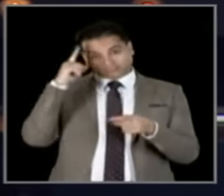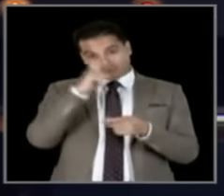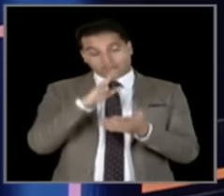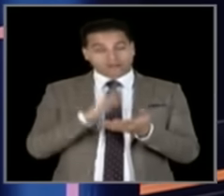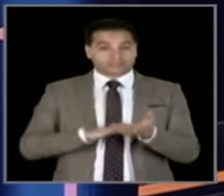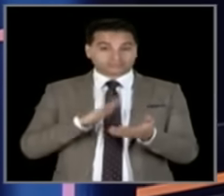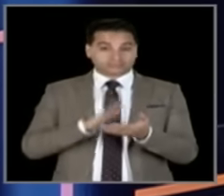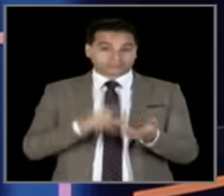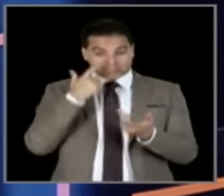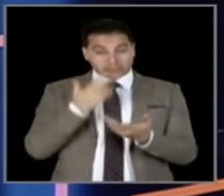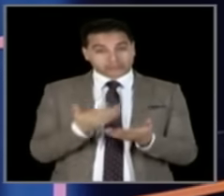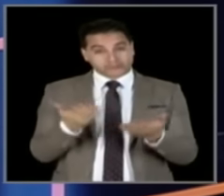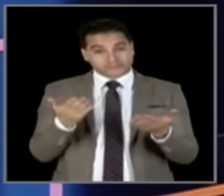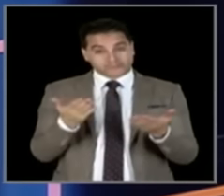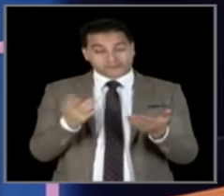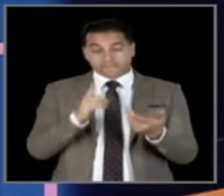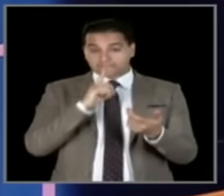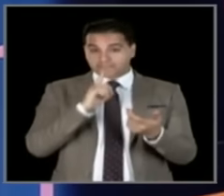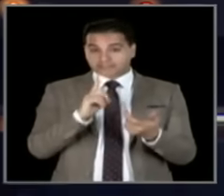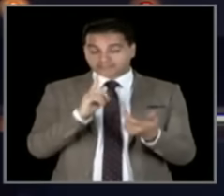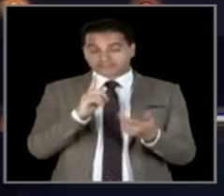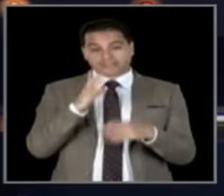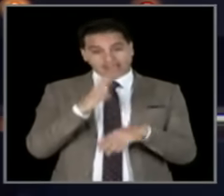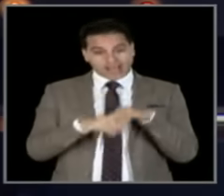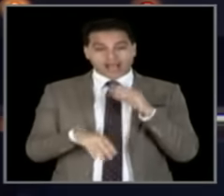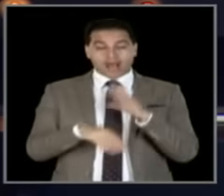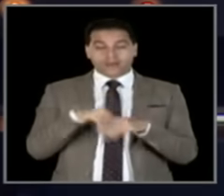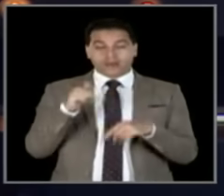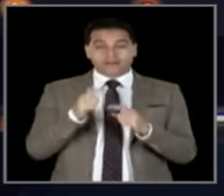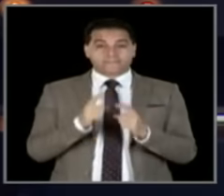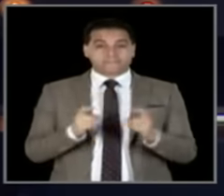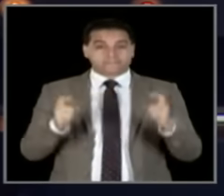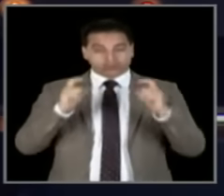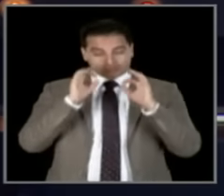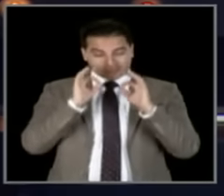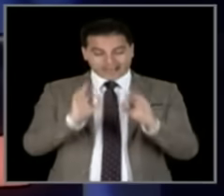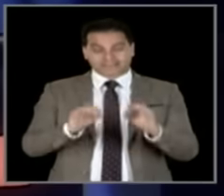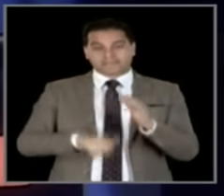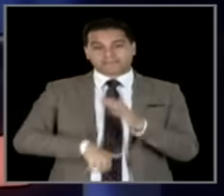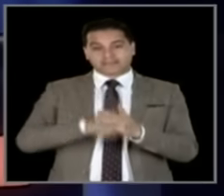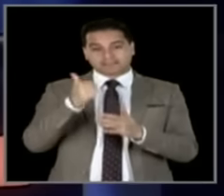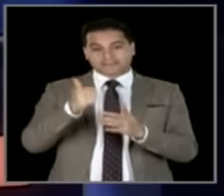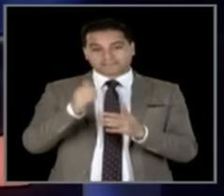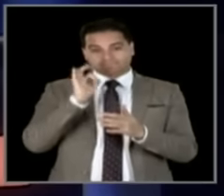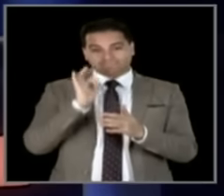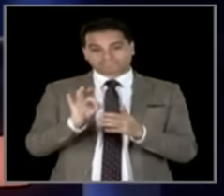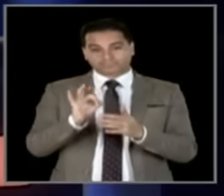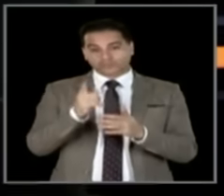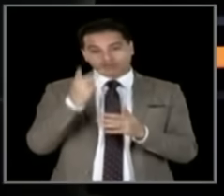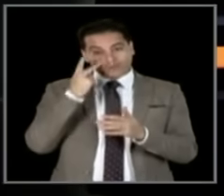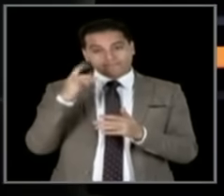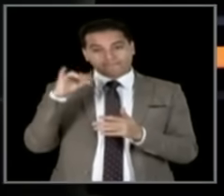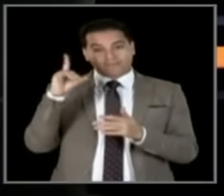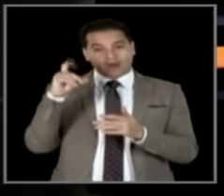من العيار التقيل عمرها ما حصلت، عشان كده ماتش النهاردة بالنسبة لكم مصيري إن شاء الله. وليه رأيك يا